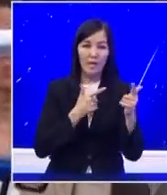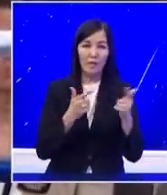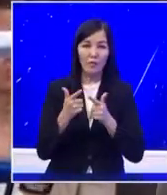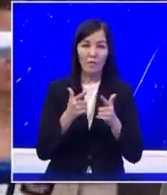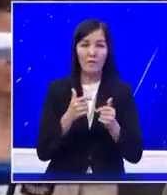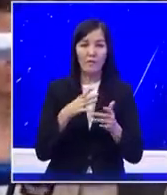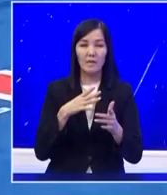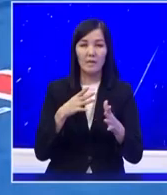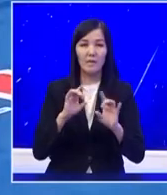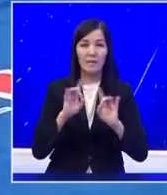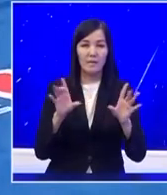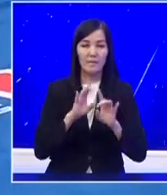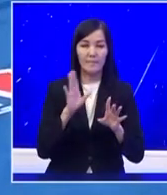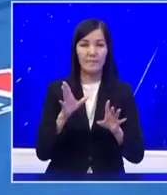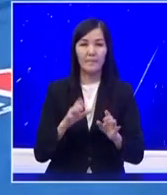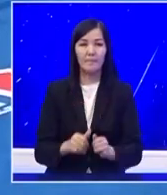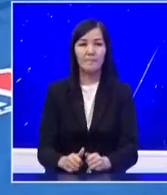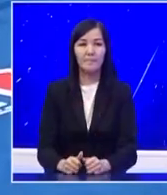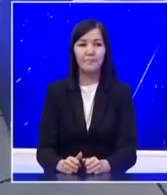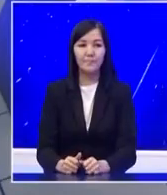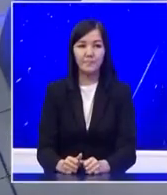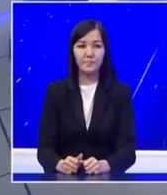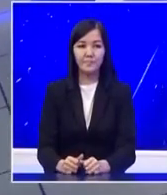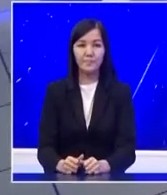по материалам интернет-ресурсов.